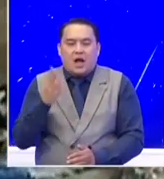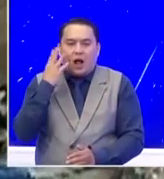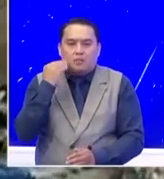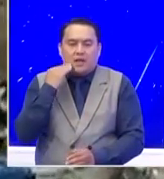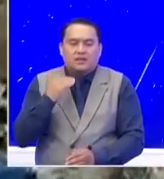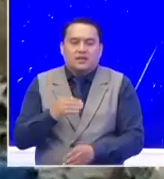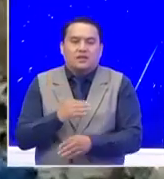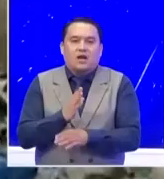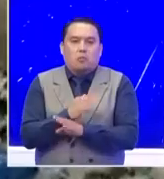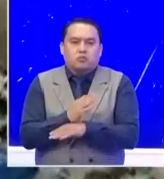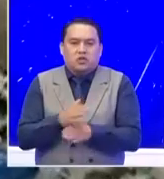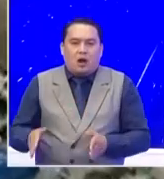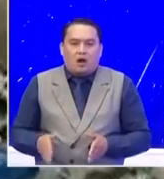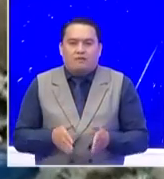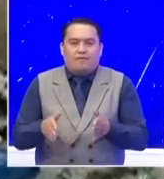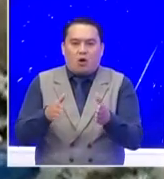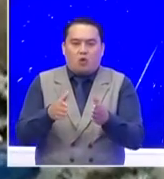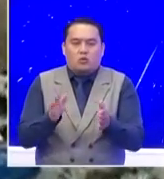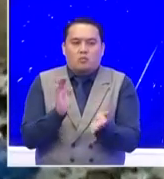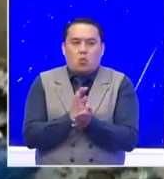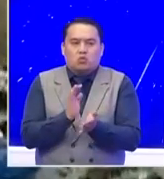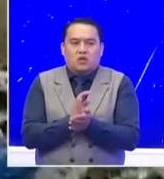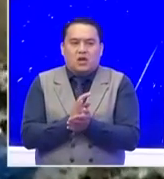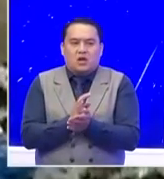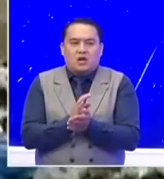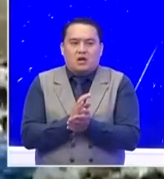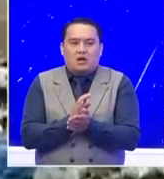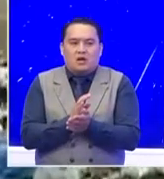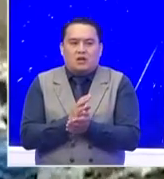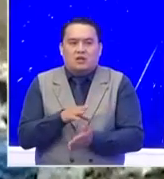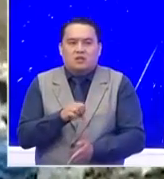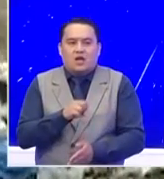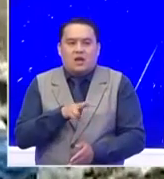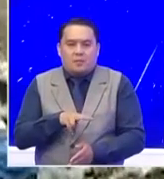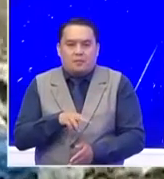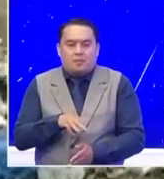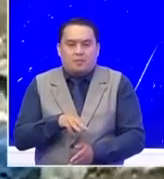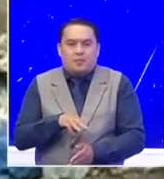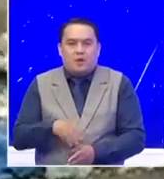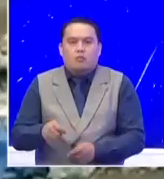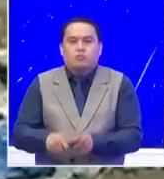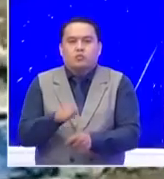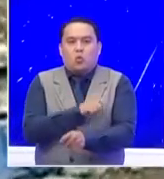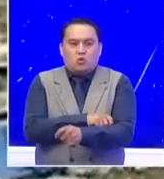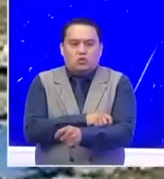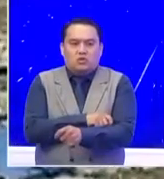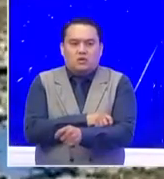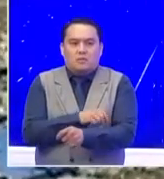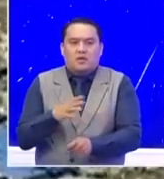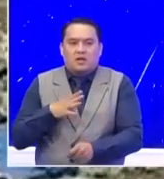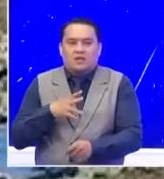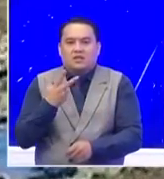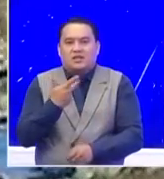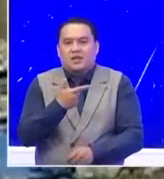Алмата-Капчигай произошло горение мусорного полигона ТО-АДК Тазаалем. Площадь возгорания составляет